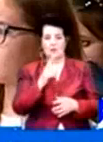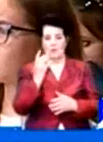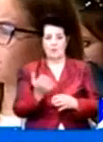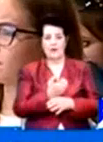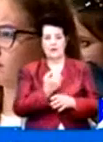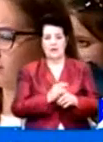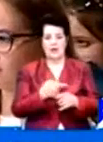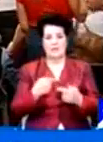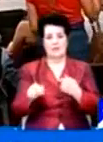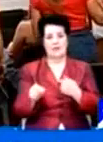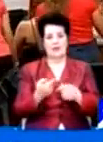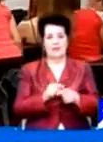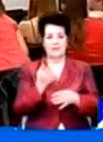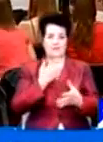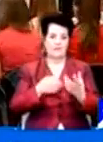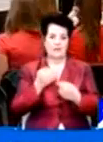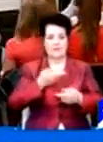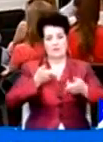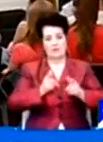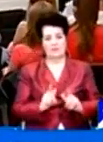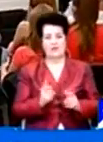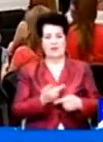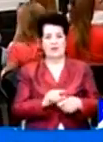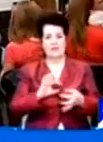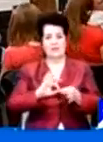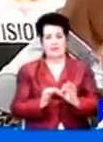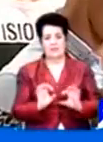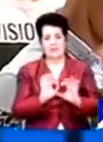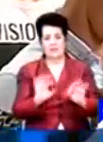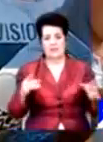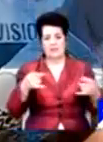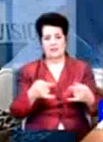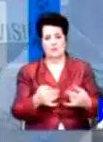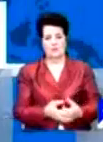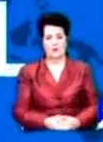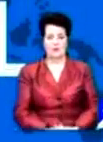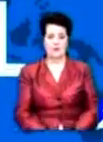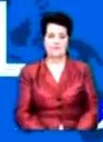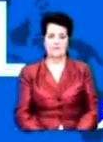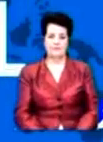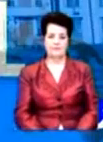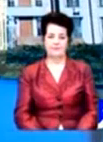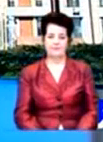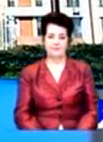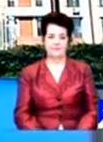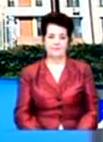facă diferența între știrile false și cele adevărate. Detalii imediat în Telejurnal.